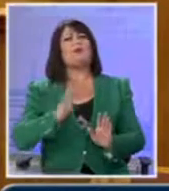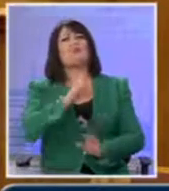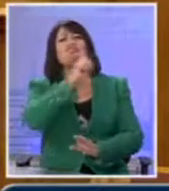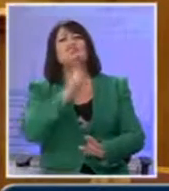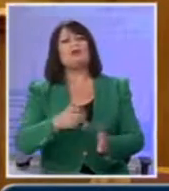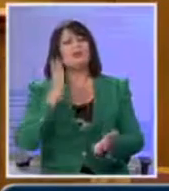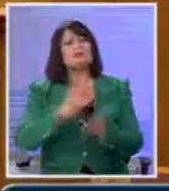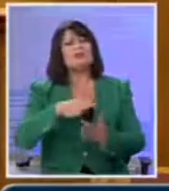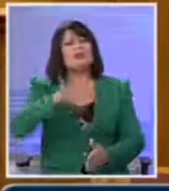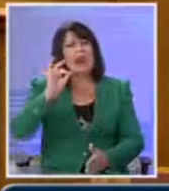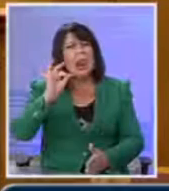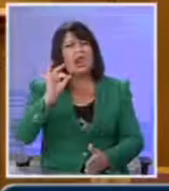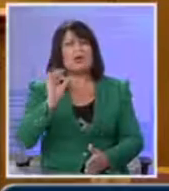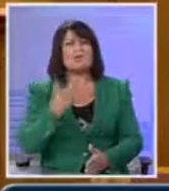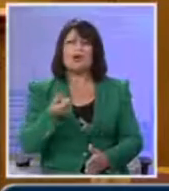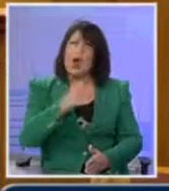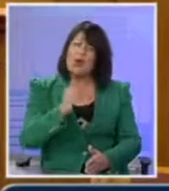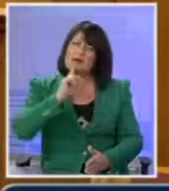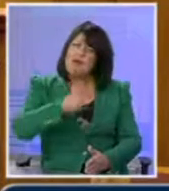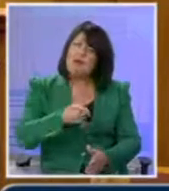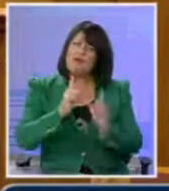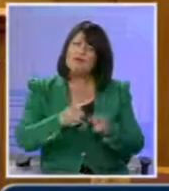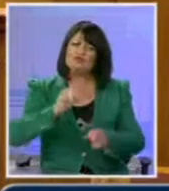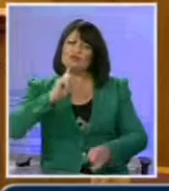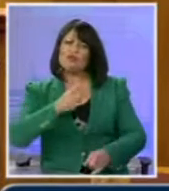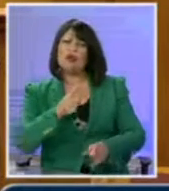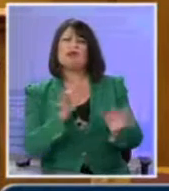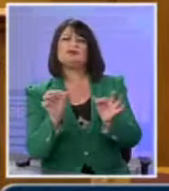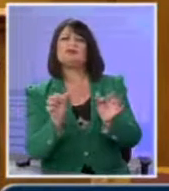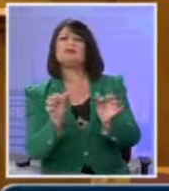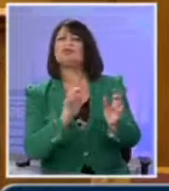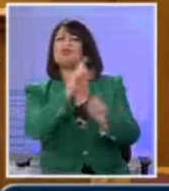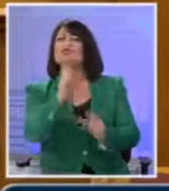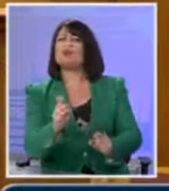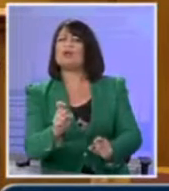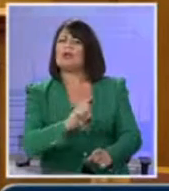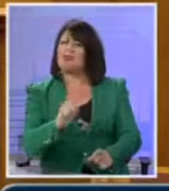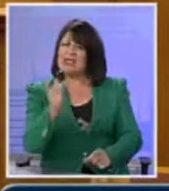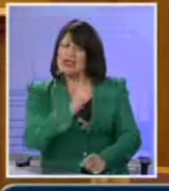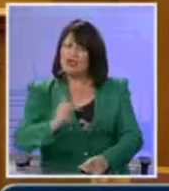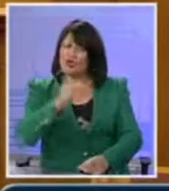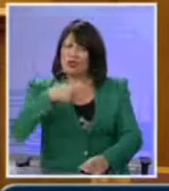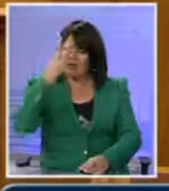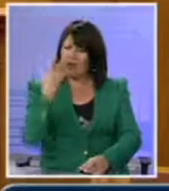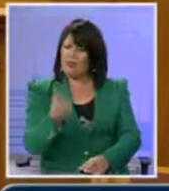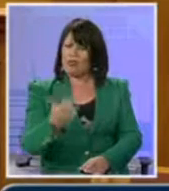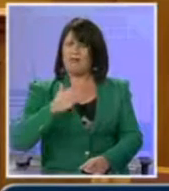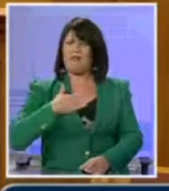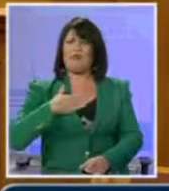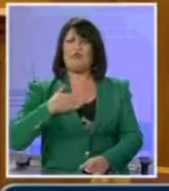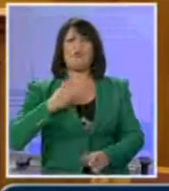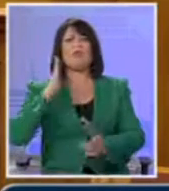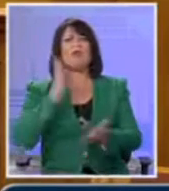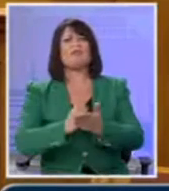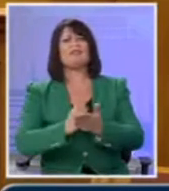τους και αποδέχονται να τους ρυθμίζουν τη ζωή τους. Θέλουμε μια κοινωνία που δεν θα παραχωρεί σε κανέναν το δικαίωμα να αποφασίζει